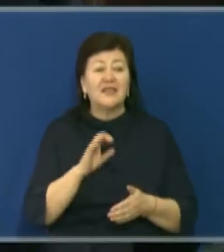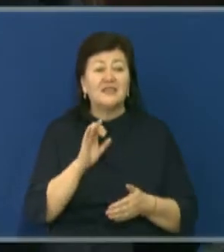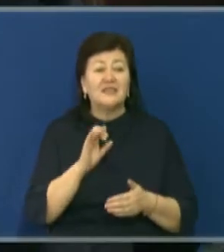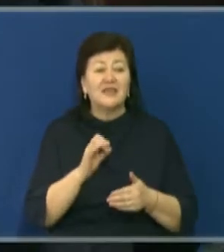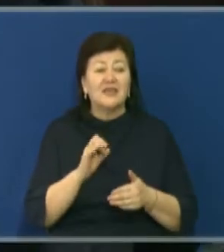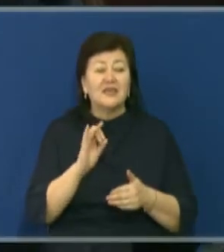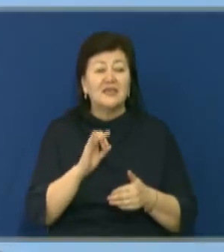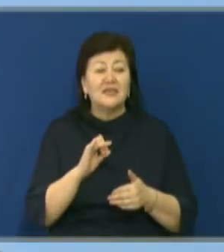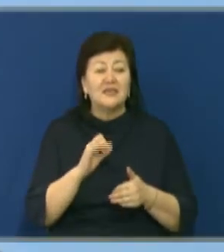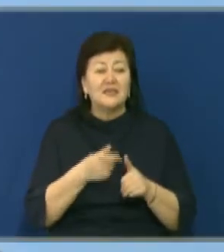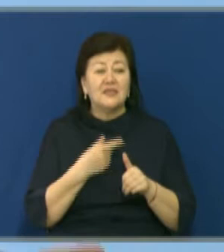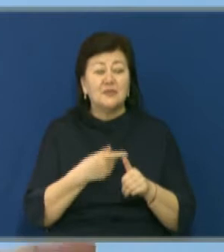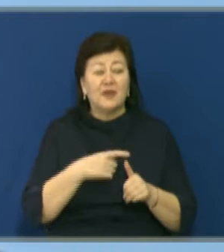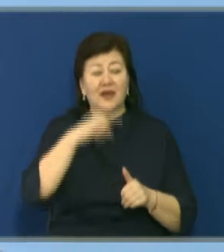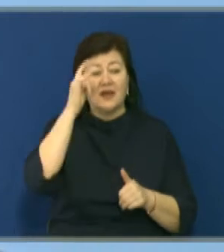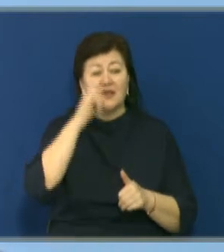на международной арене.